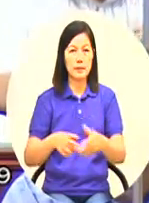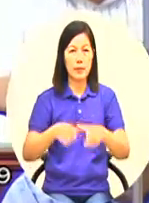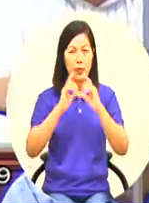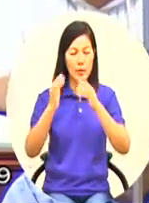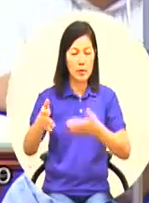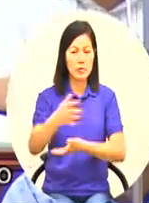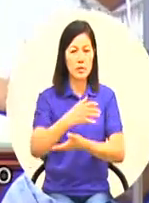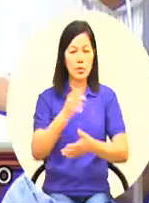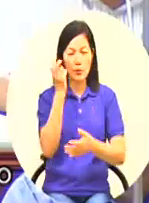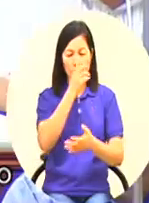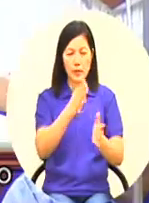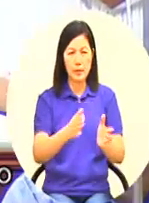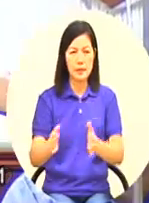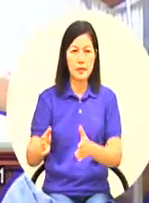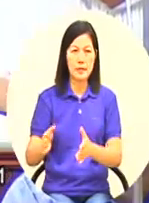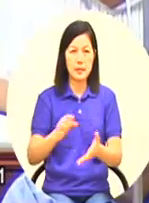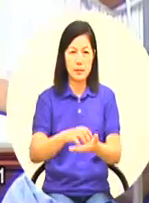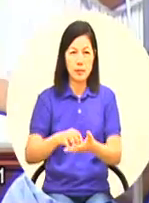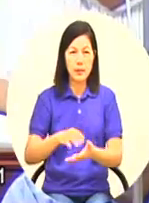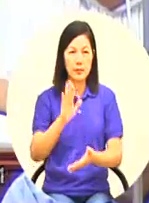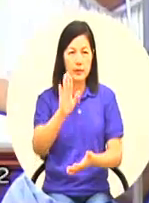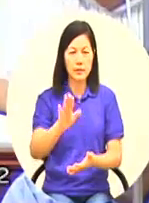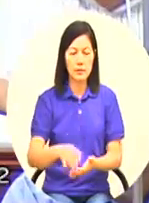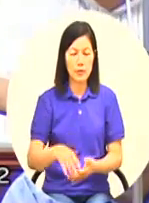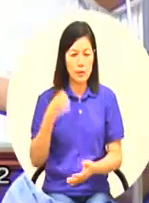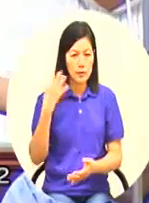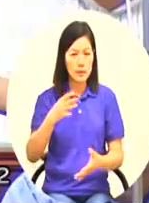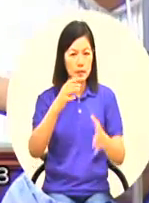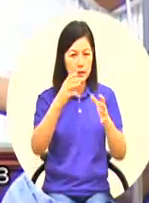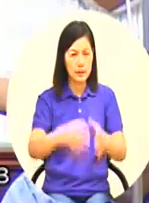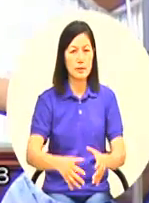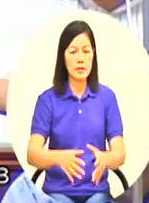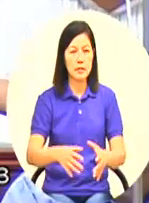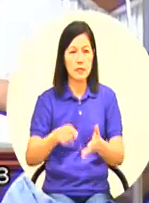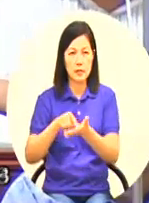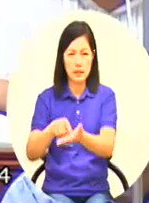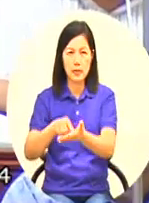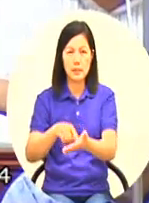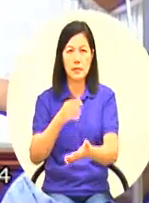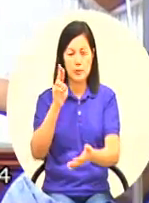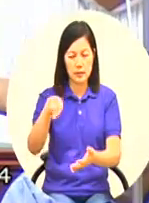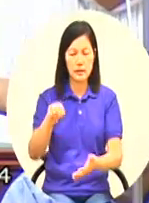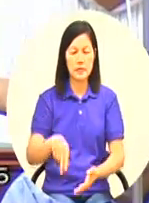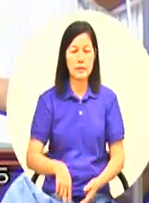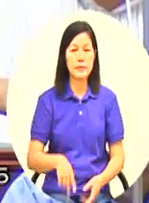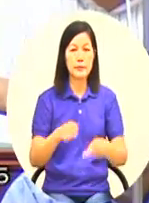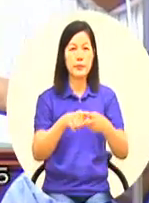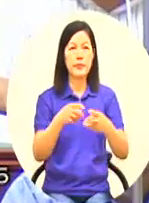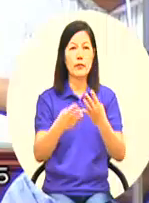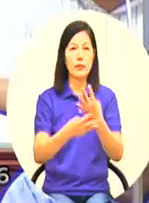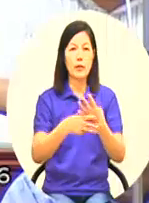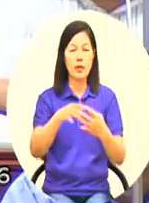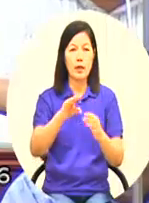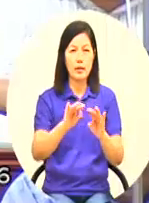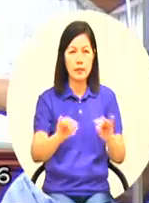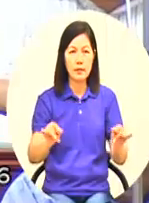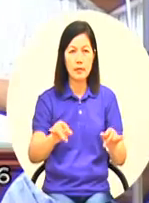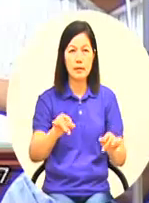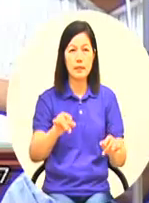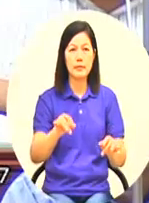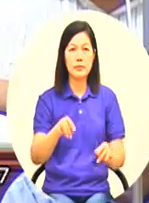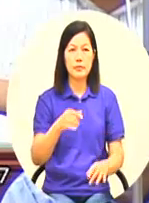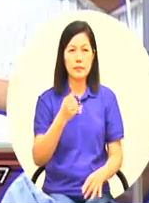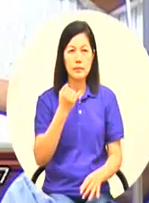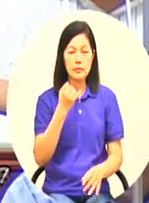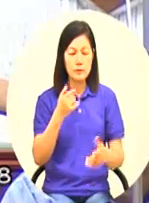以检具新办事业计划，伊就会当来申请啊。工业地，伊它是符合那个